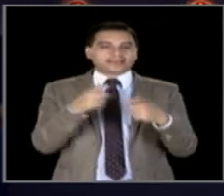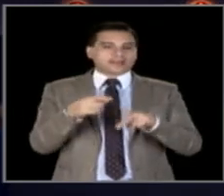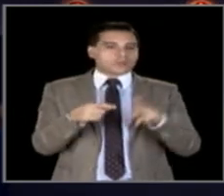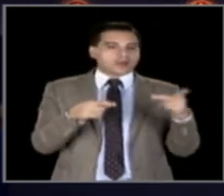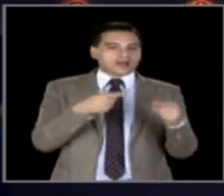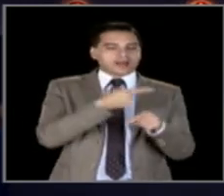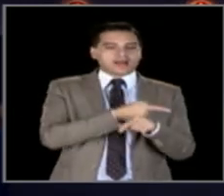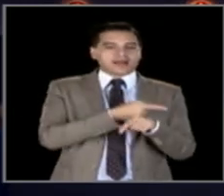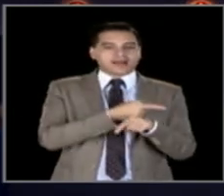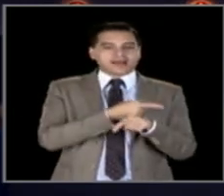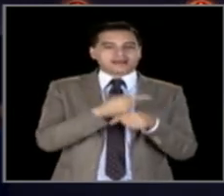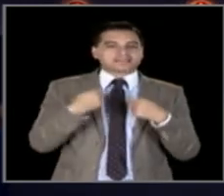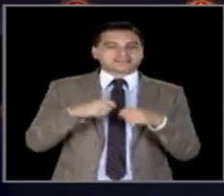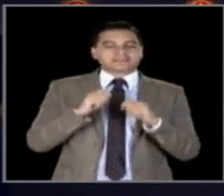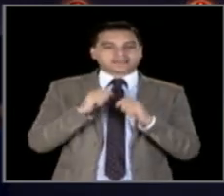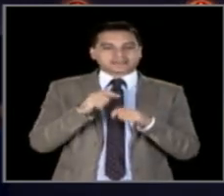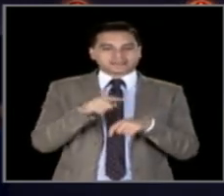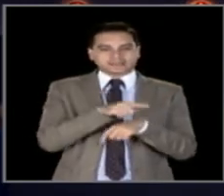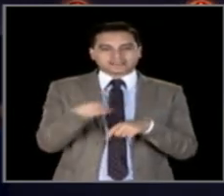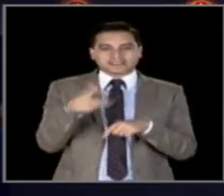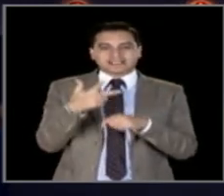طول الجسر حوالي 3 متر